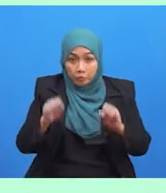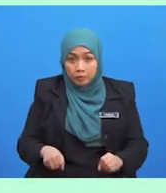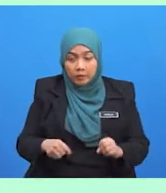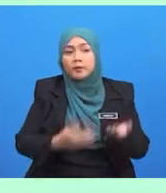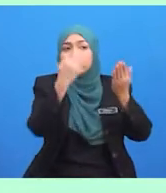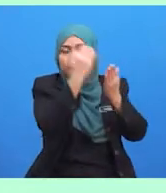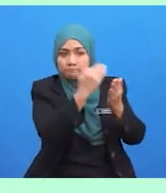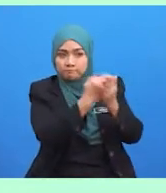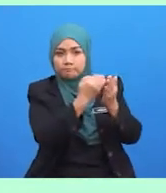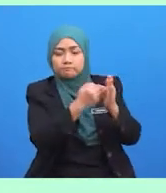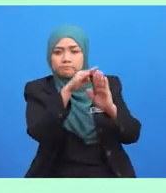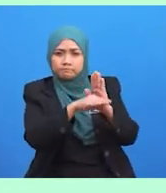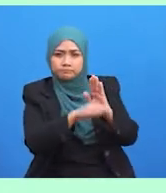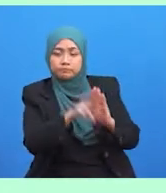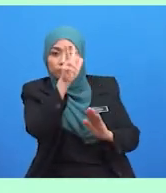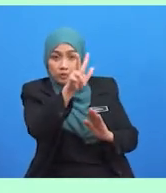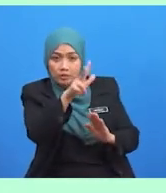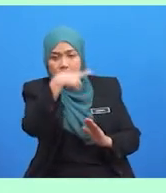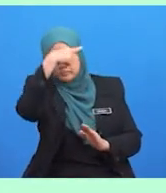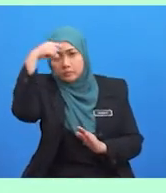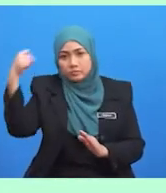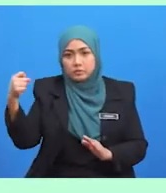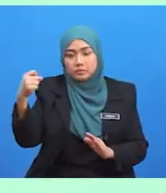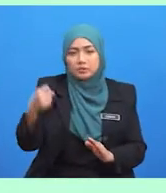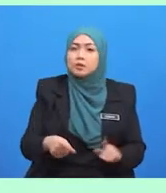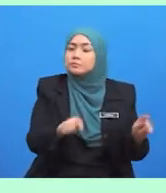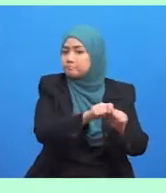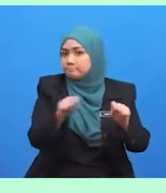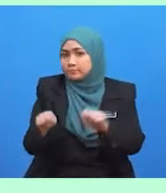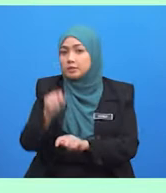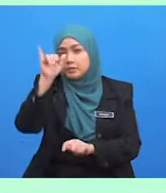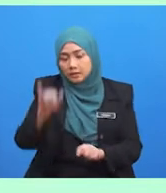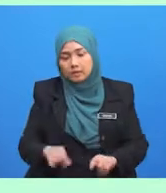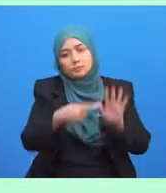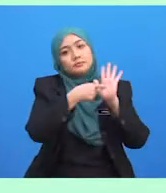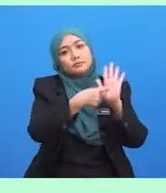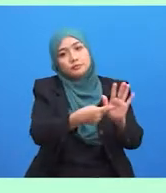menyenaraikan sekurang-kurangnya 3 kesan seperti yang dipaparkan?